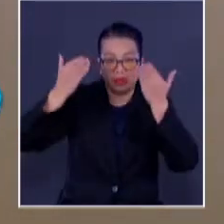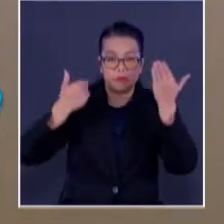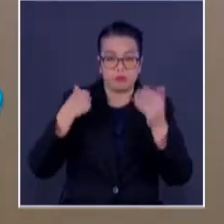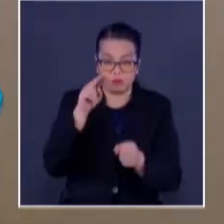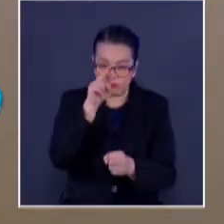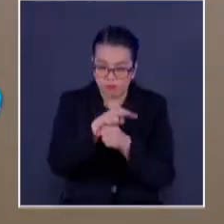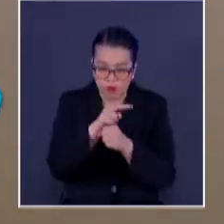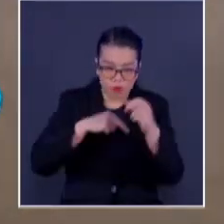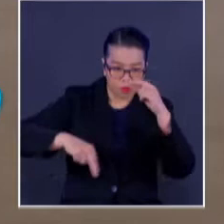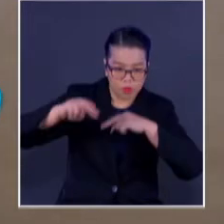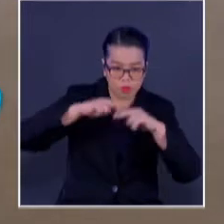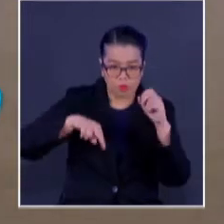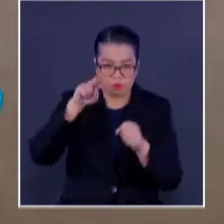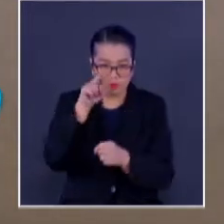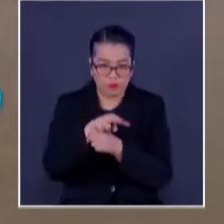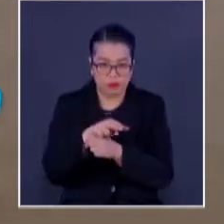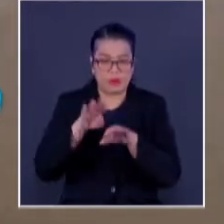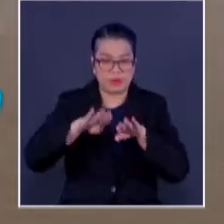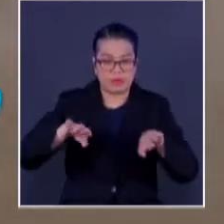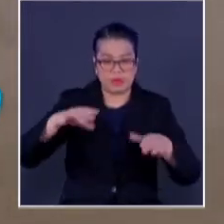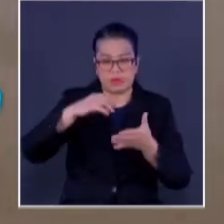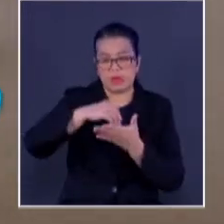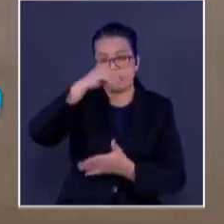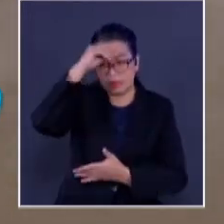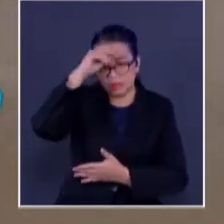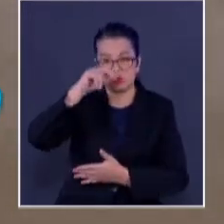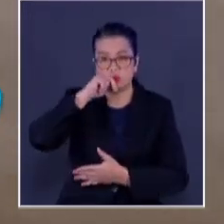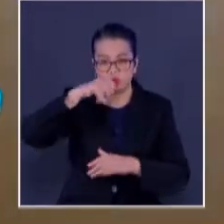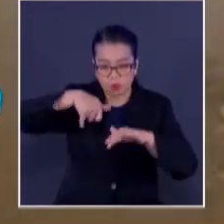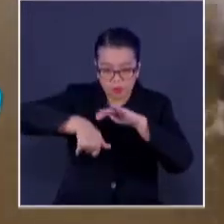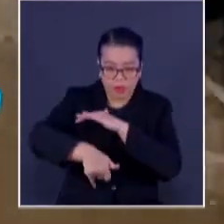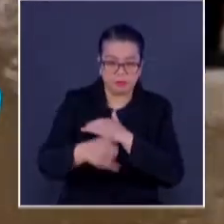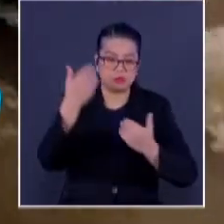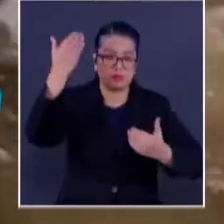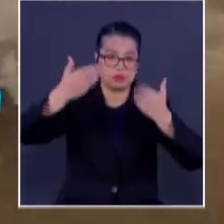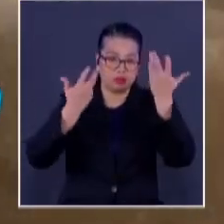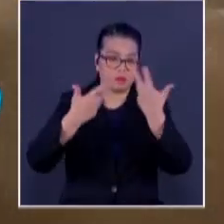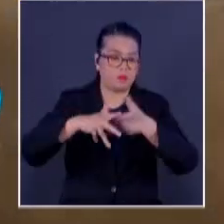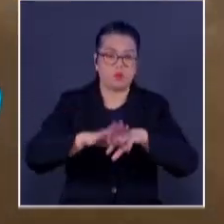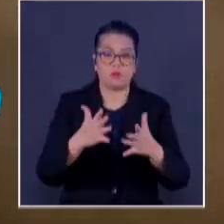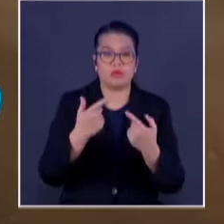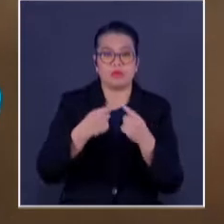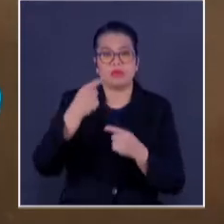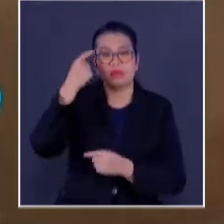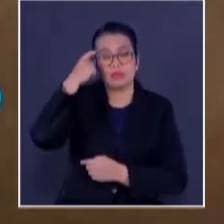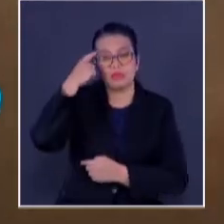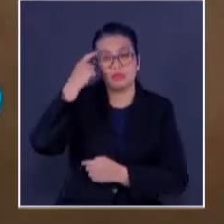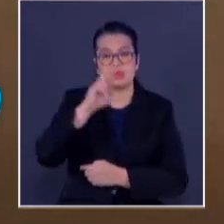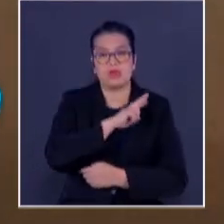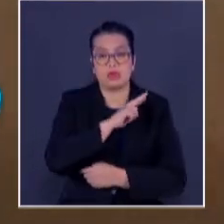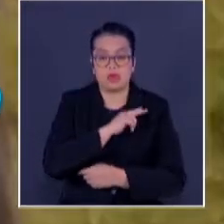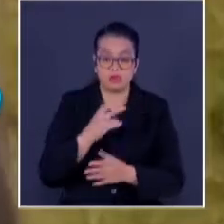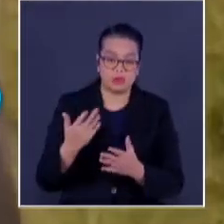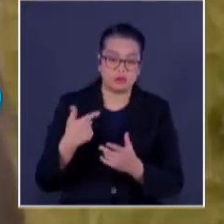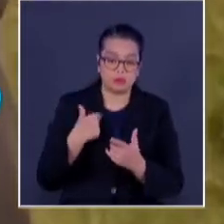าดูอยู่ตลอดเวลาเชื่อว่านักเรียนที่จมน้ำเสียชีวิตไม่ได้เกิดขึ้นในช่วงกิจกรรมแต่คาดว่านักเรียนคนนี้เนี่ยอาจจะมาล้